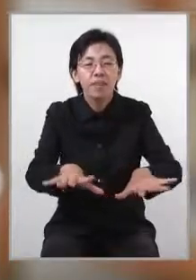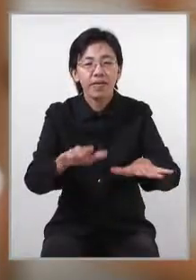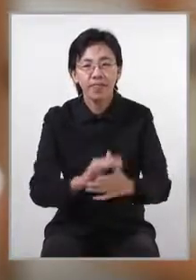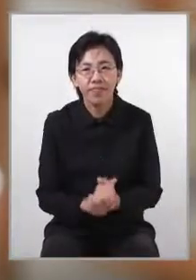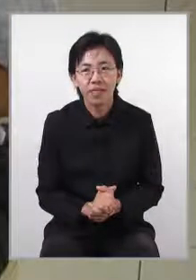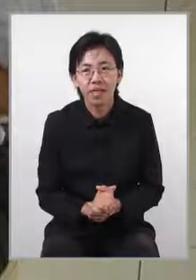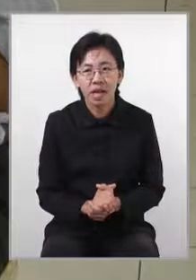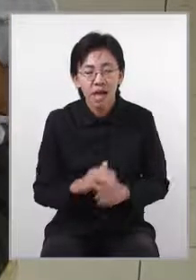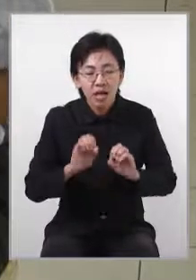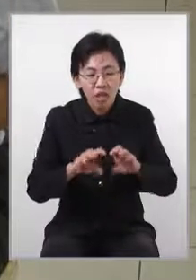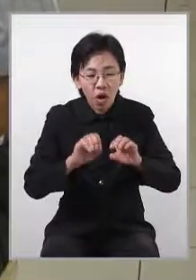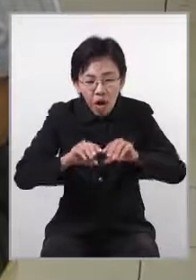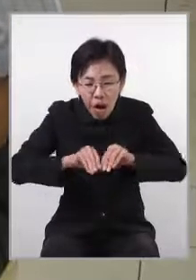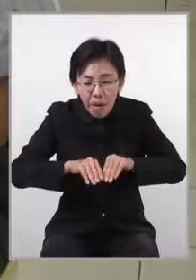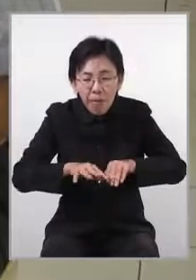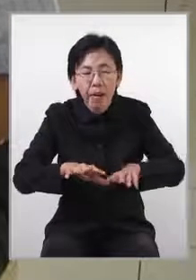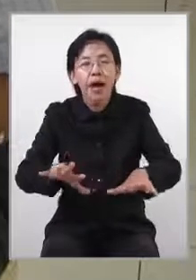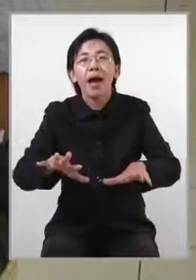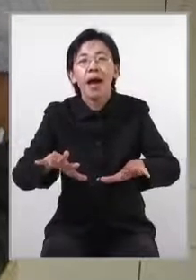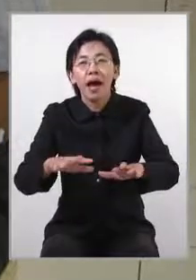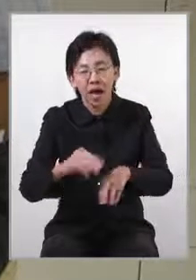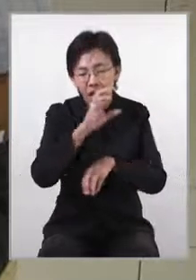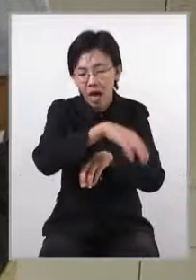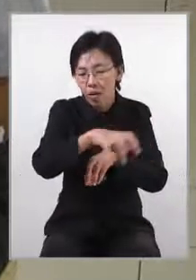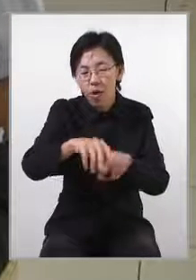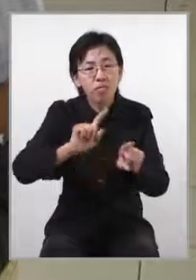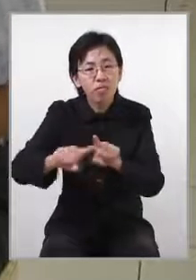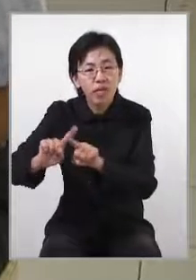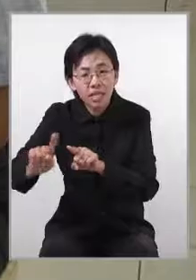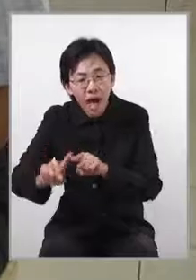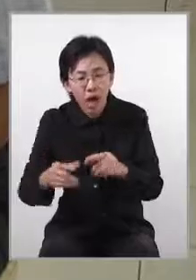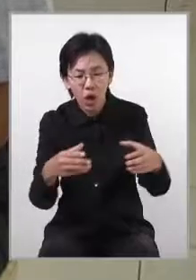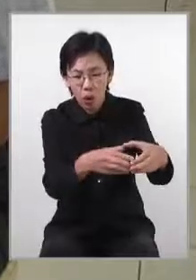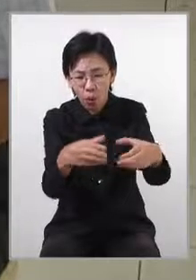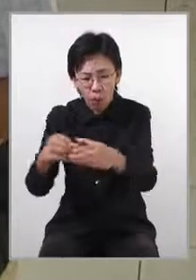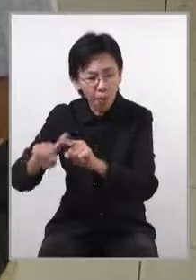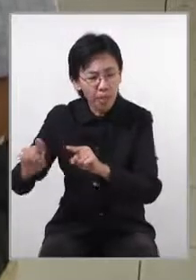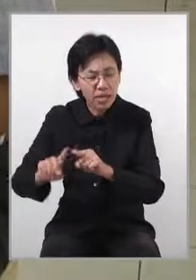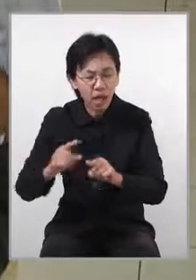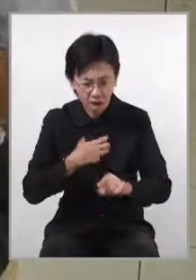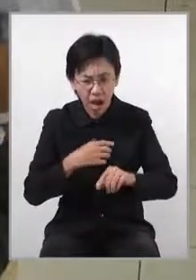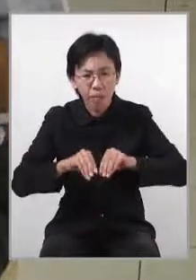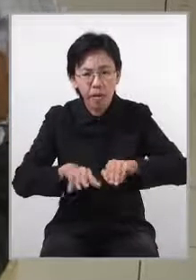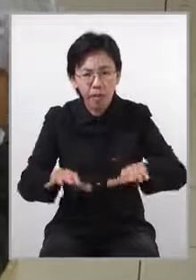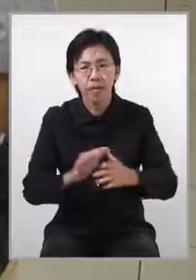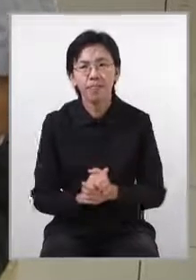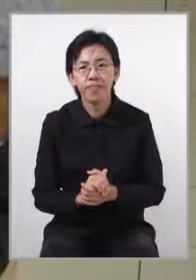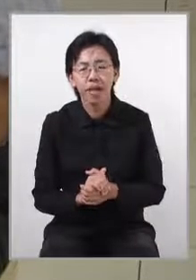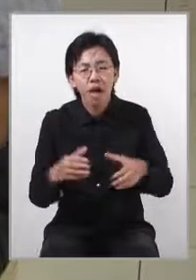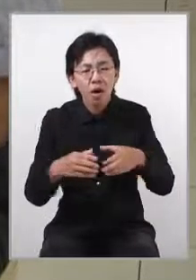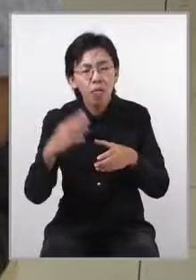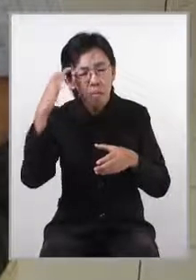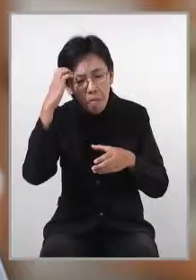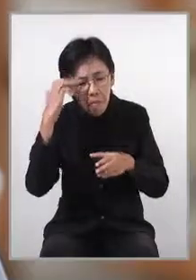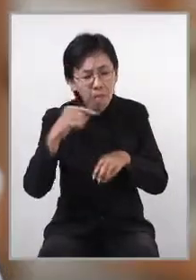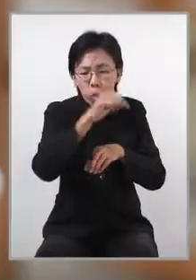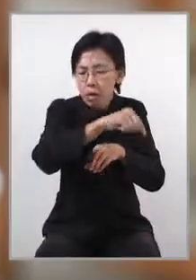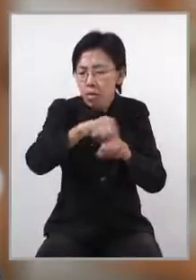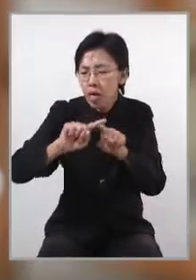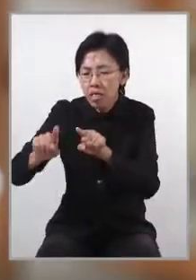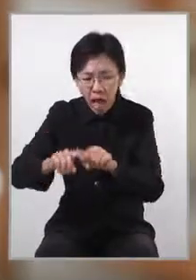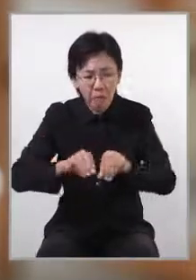ที่จะทำงานลักษณะเช่นนี้ให้กับผู้ปกครองกลุ่มอื่น ๆ ซึ่งมีลักษณะเหมือนพวกเราเนี่ย ครับ นะเ